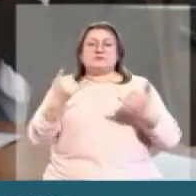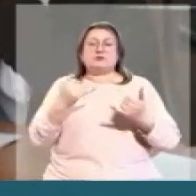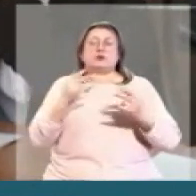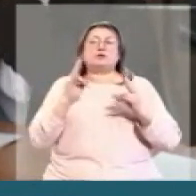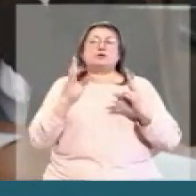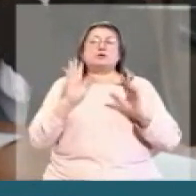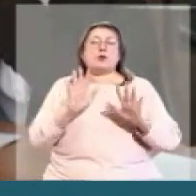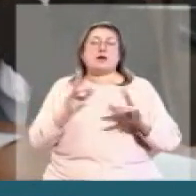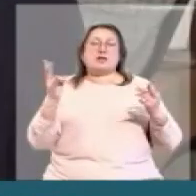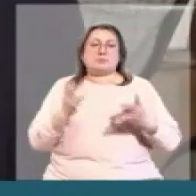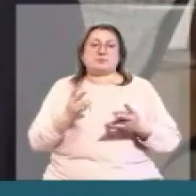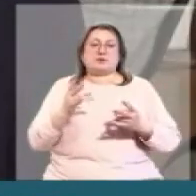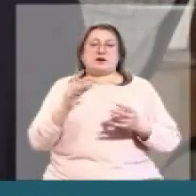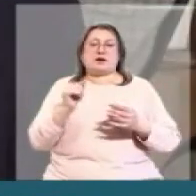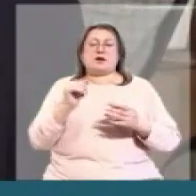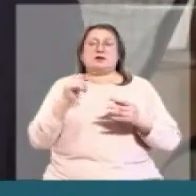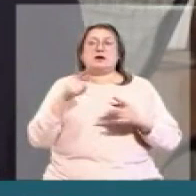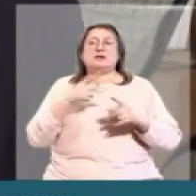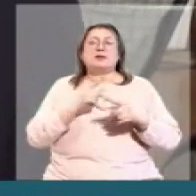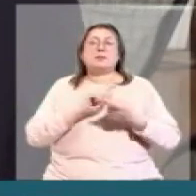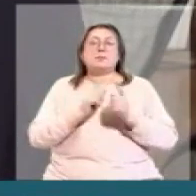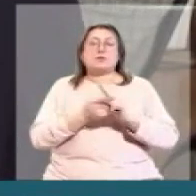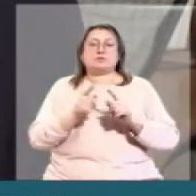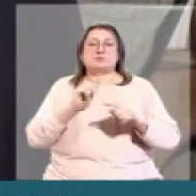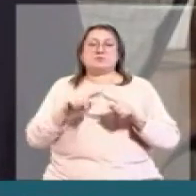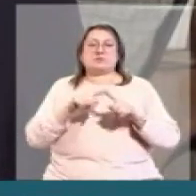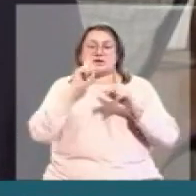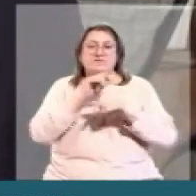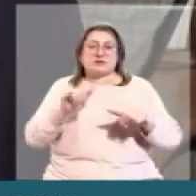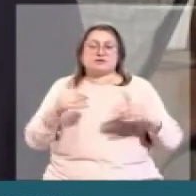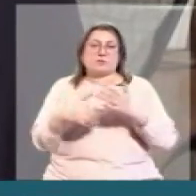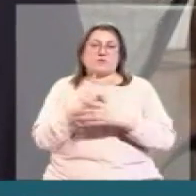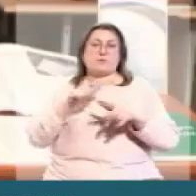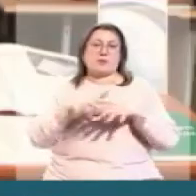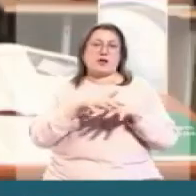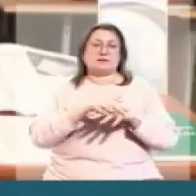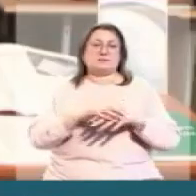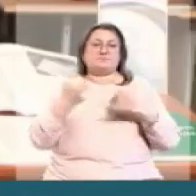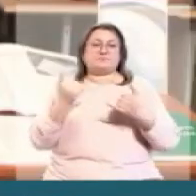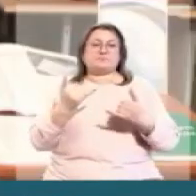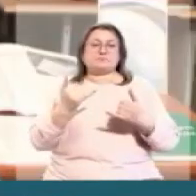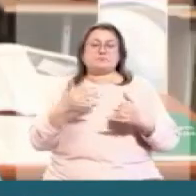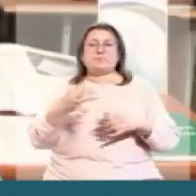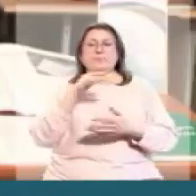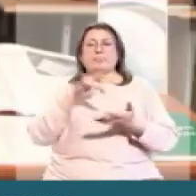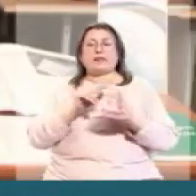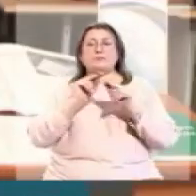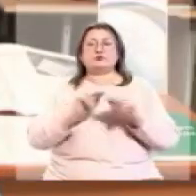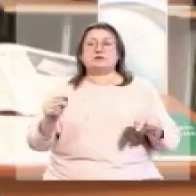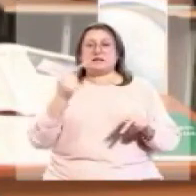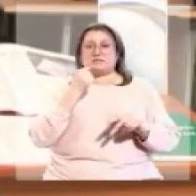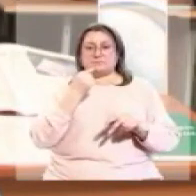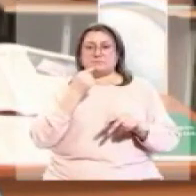только необходимость, а скорее символ прогрессивности, по мнению нового поколения. Сегодня областной центр обучения